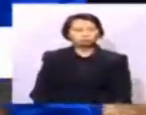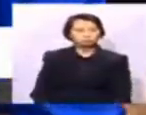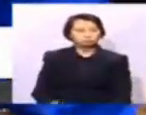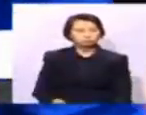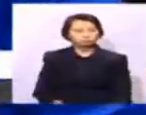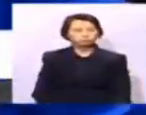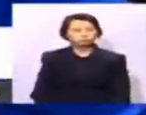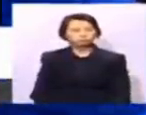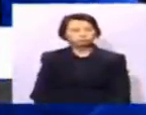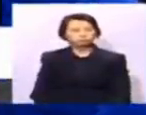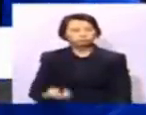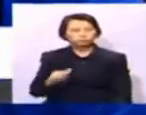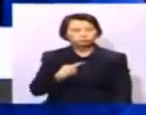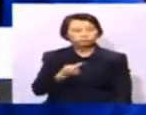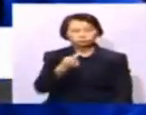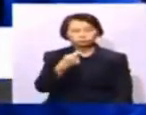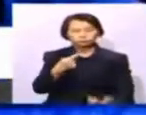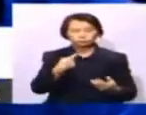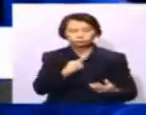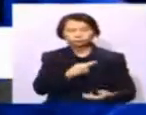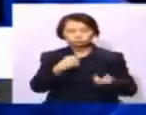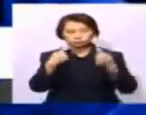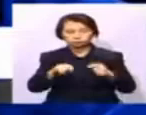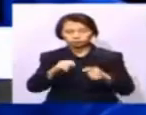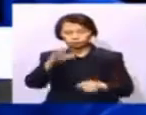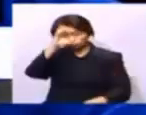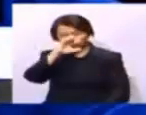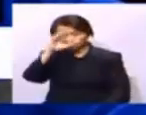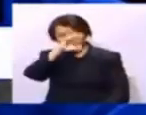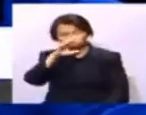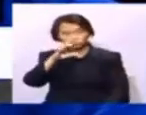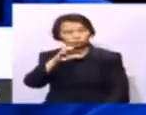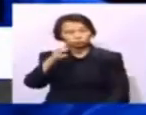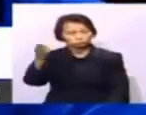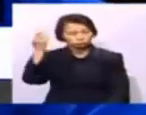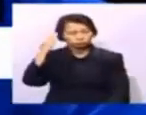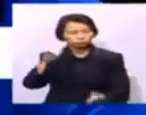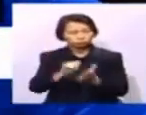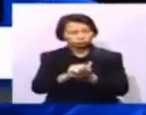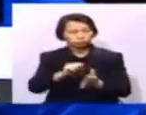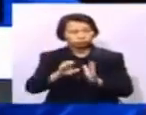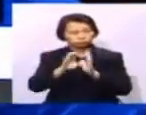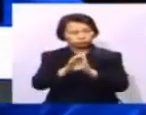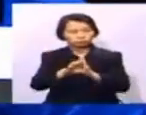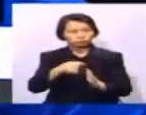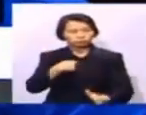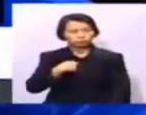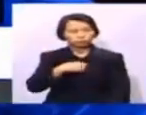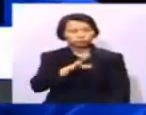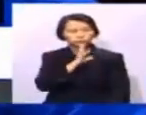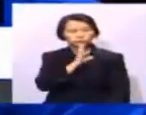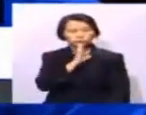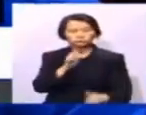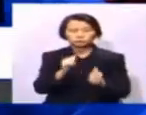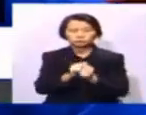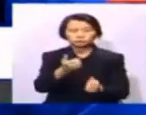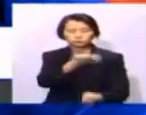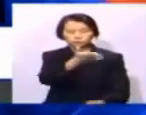to look at, and that's the reason that I asked Mary Brown, for example. I've already spoken to